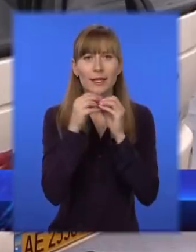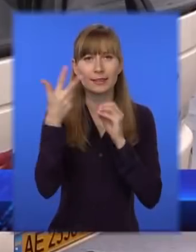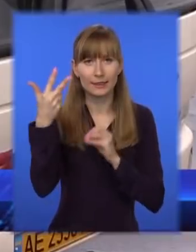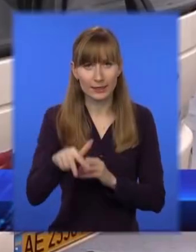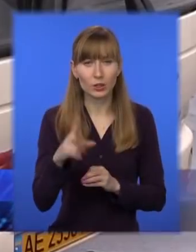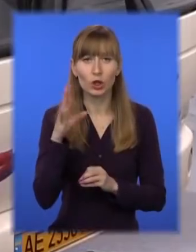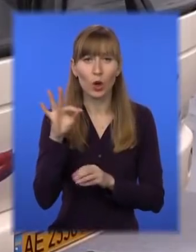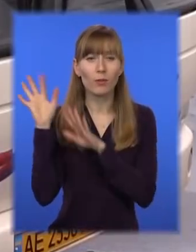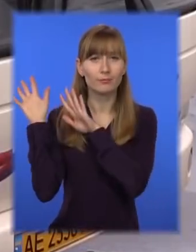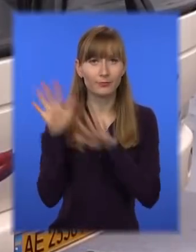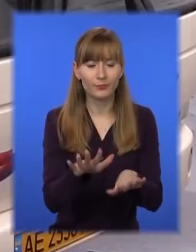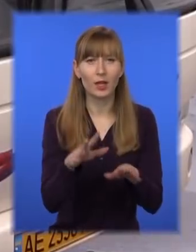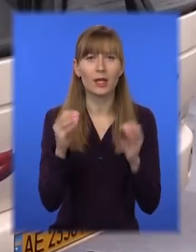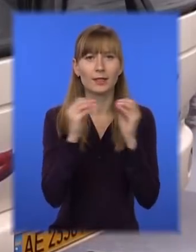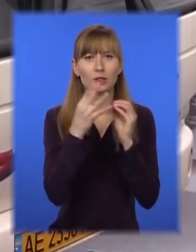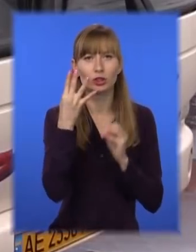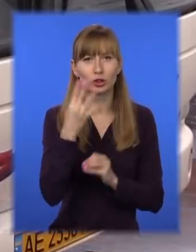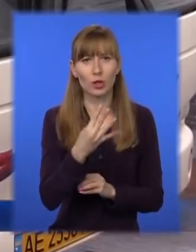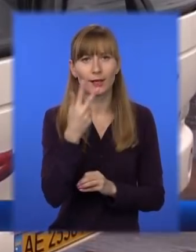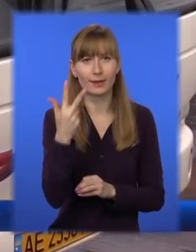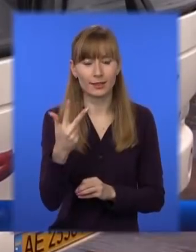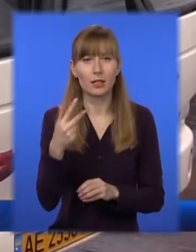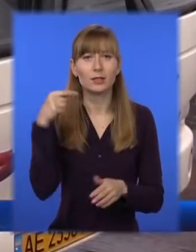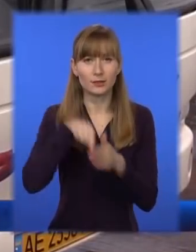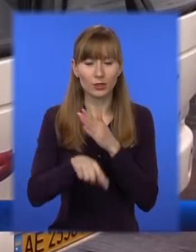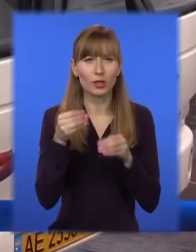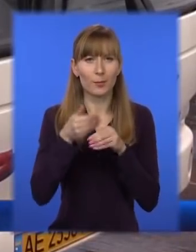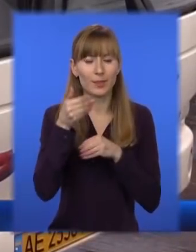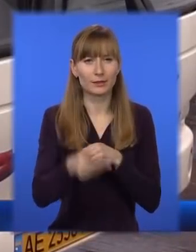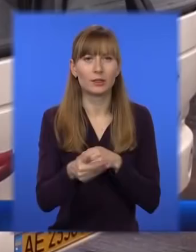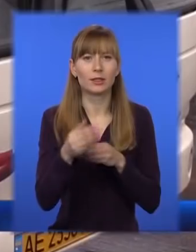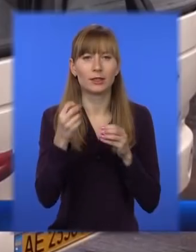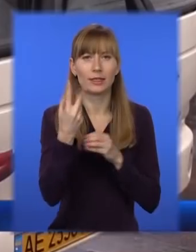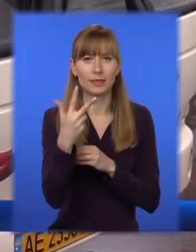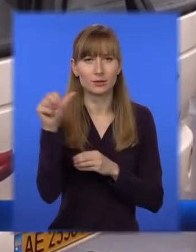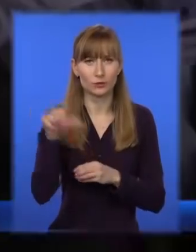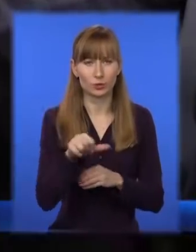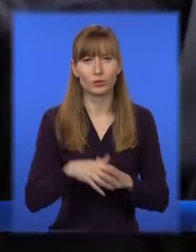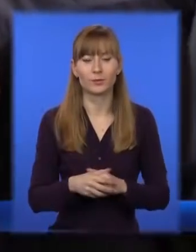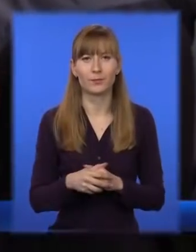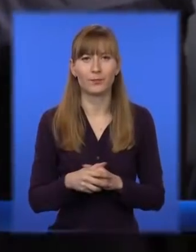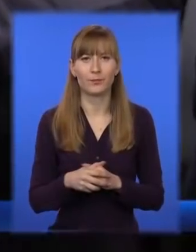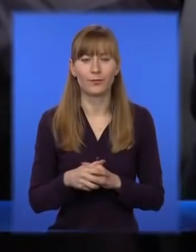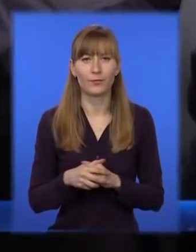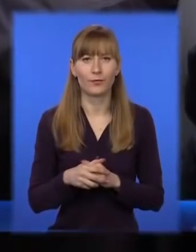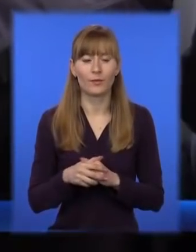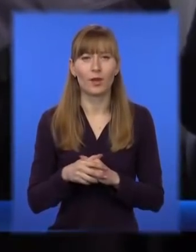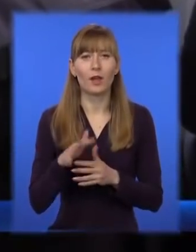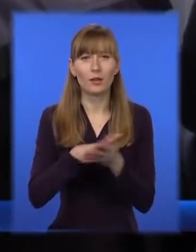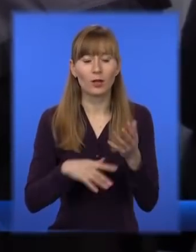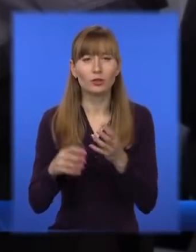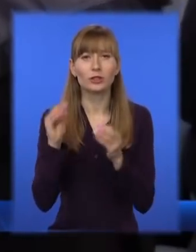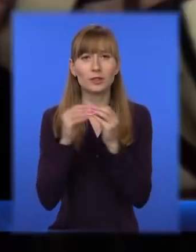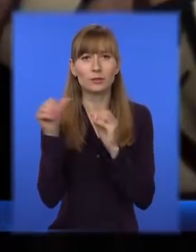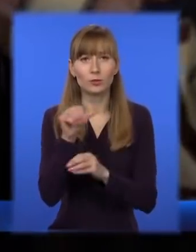новим розкладом, але приїхав о 10:43, тобто він запізнився на 13 хвилин. Виїхав автобус з Інгульця